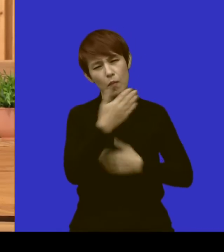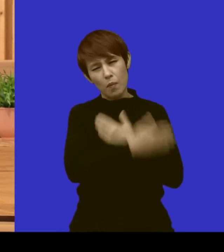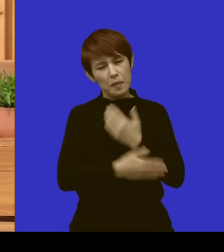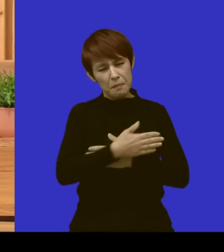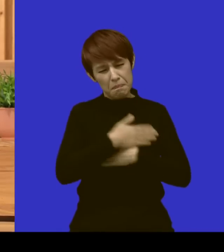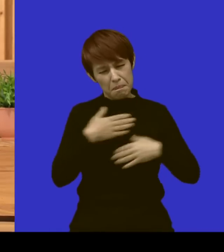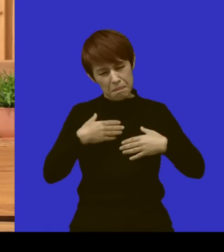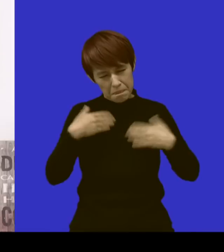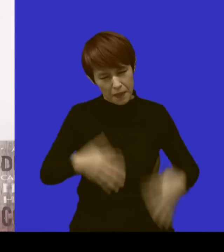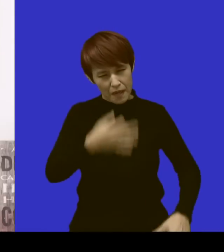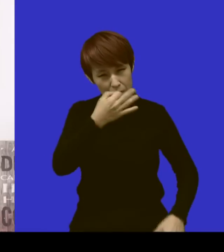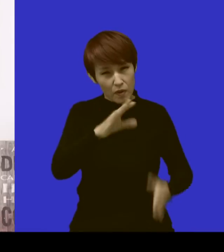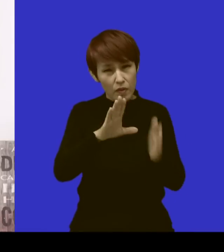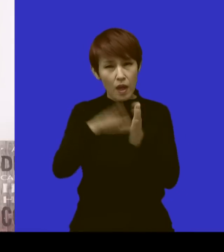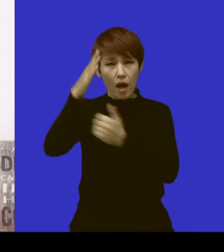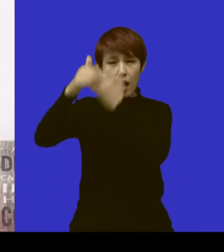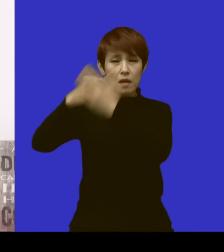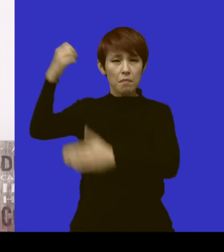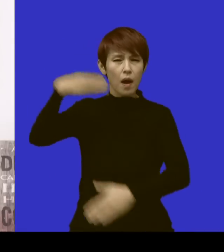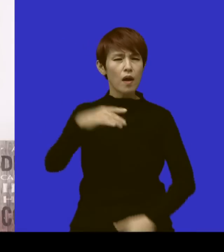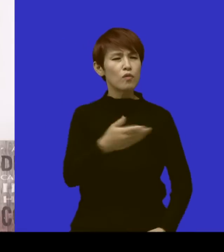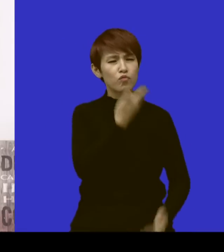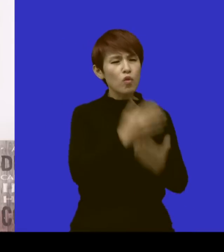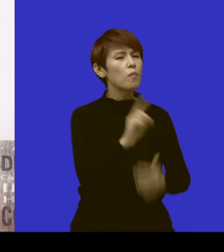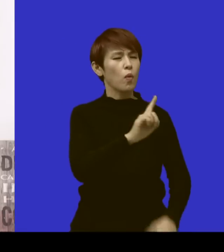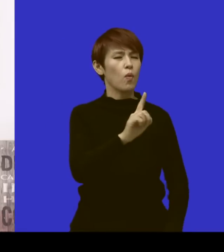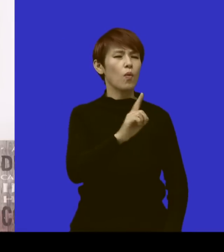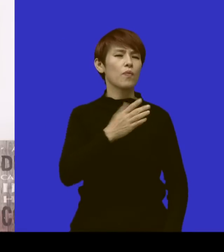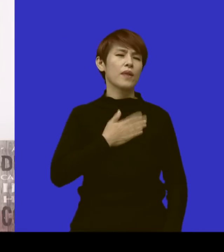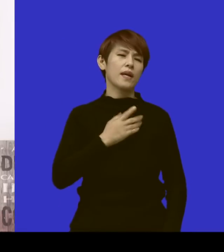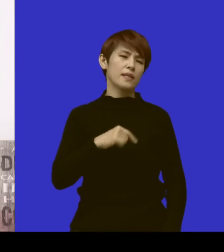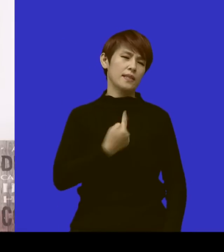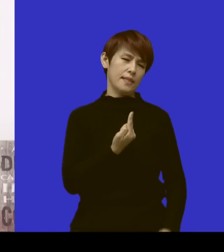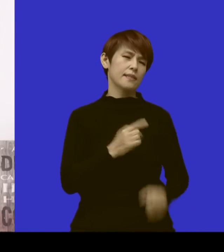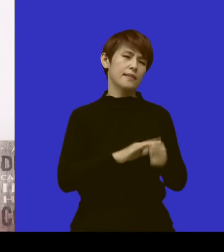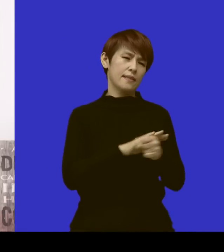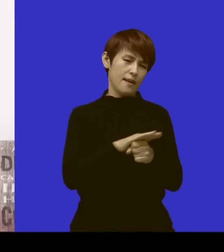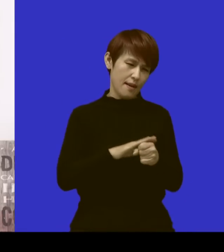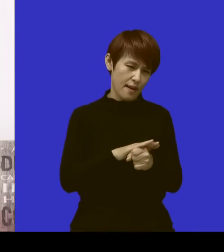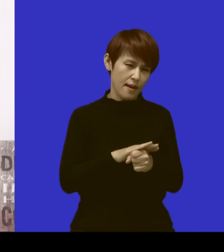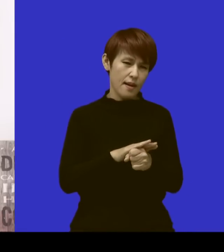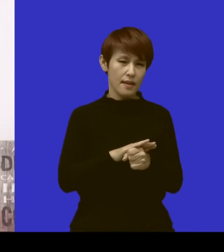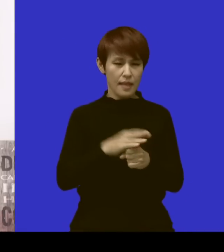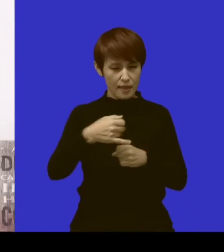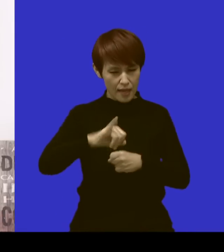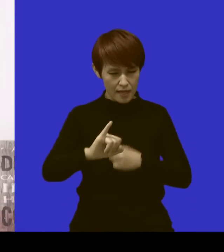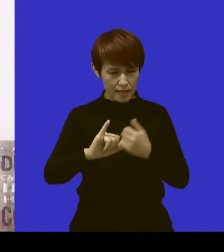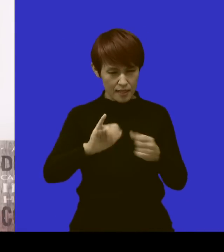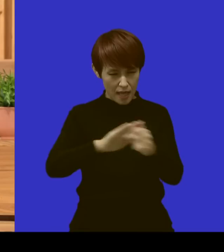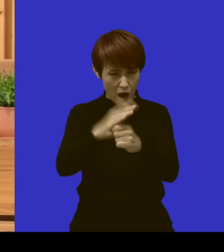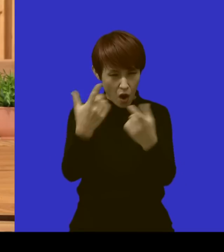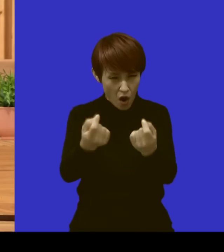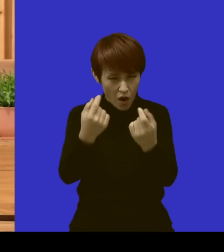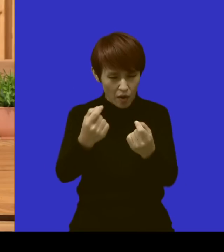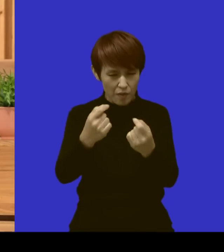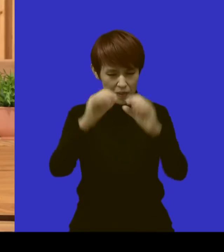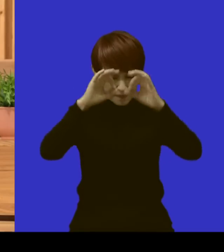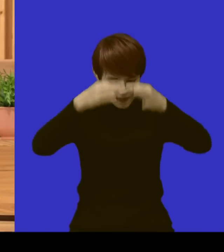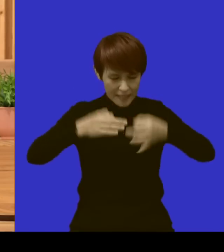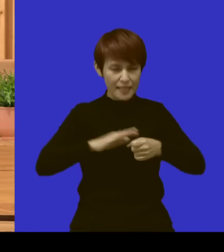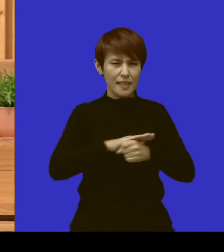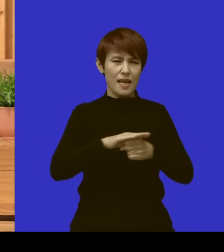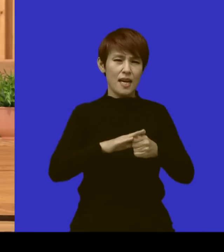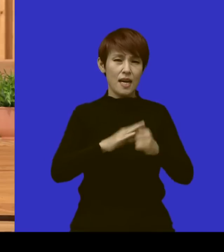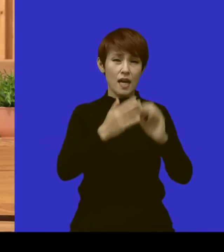무엇이 중요하겠냐고 물어보실 것 같아요. 내 자신을 사랑해야 하고 내 아픈 딸을 사랑하는 만큼 내 자신도 사랑해야 하고 또 그렇게